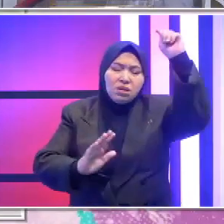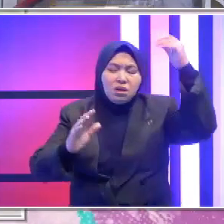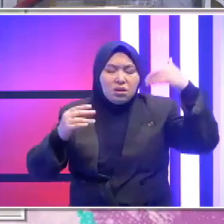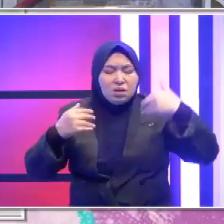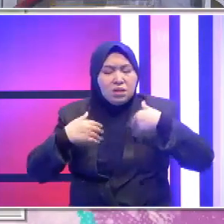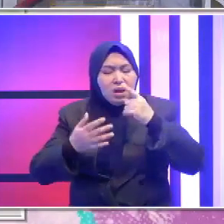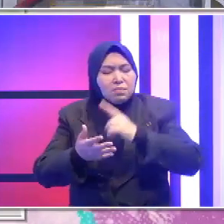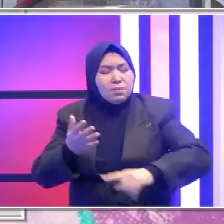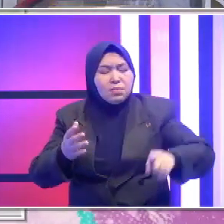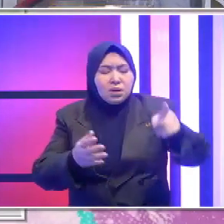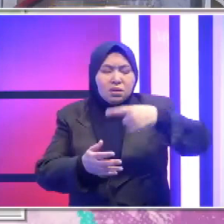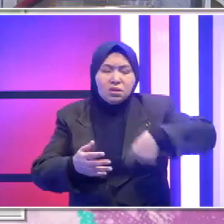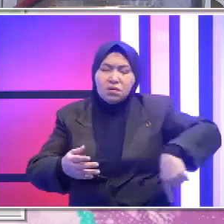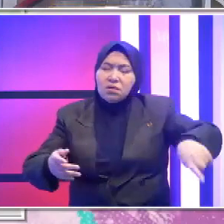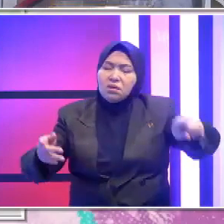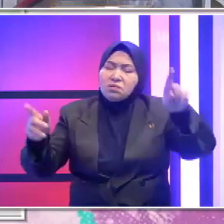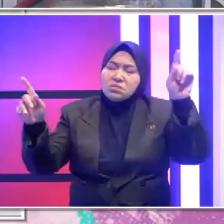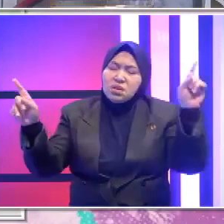adzmy